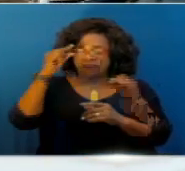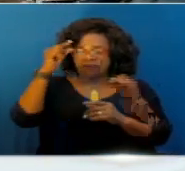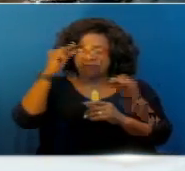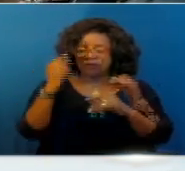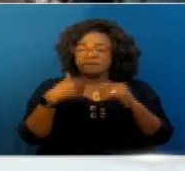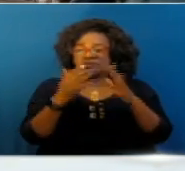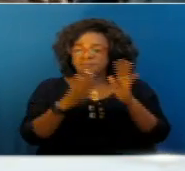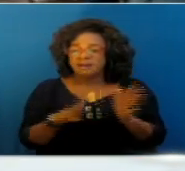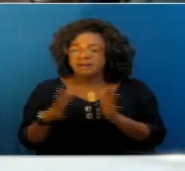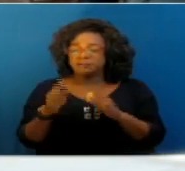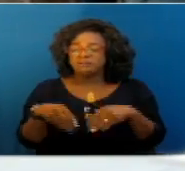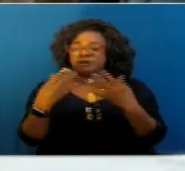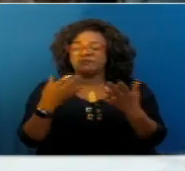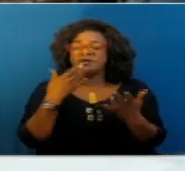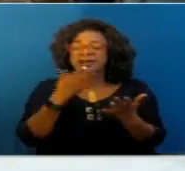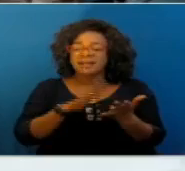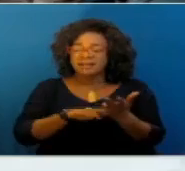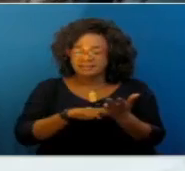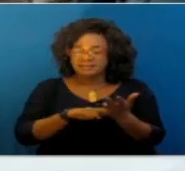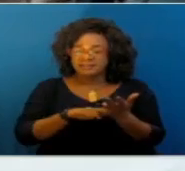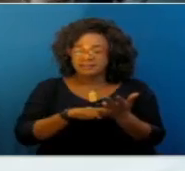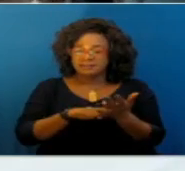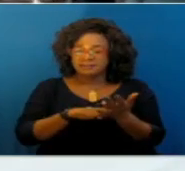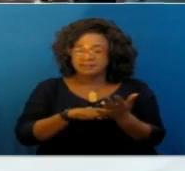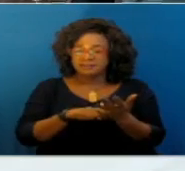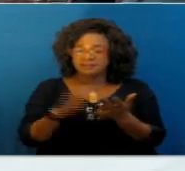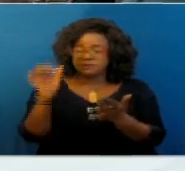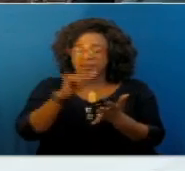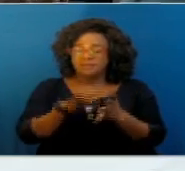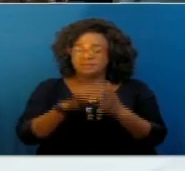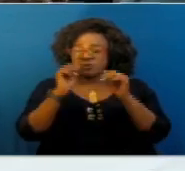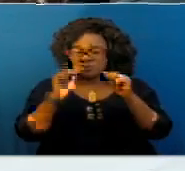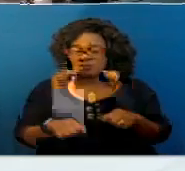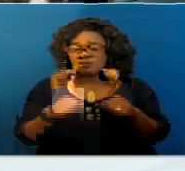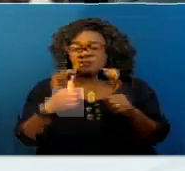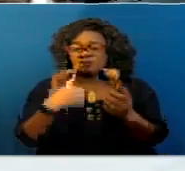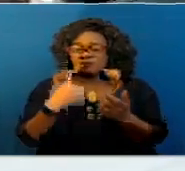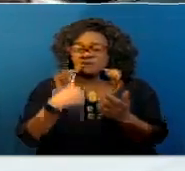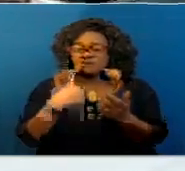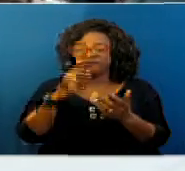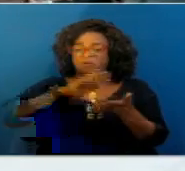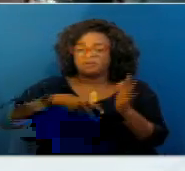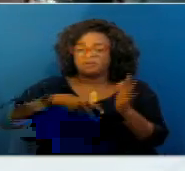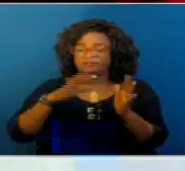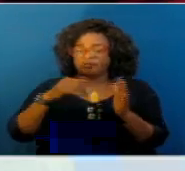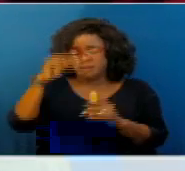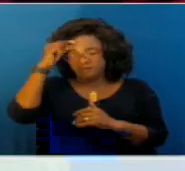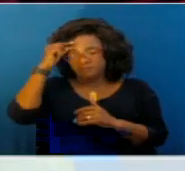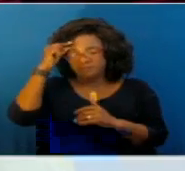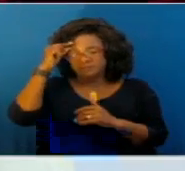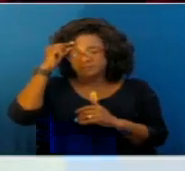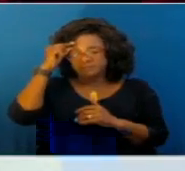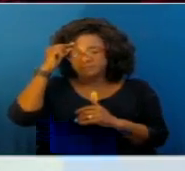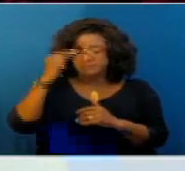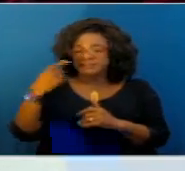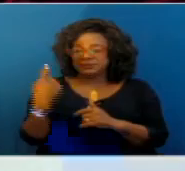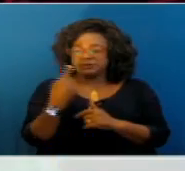mpango wa kukupatia barua ya ujuzi ndivyo uweze kupata kandarasi ya serikali. Single